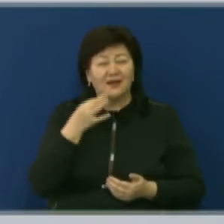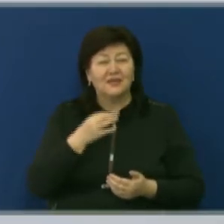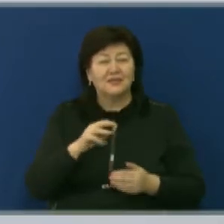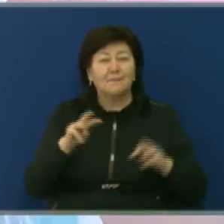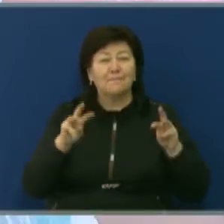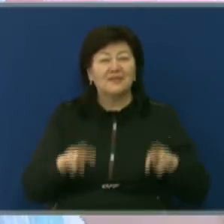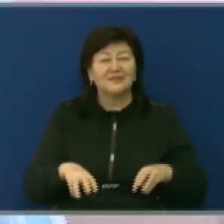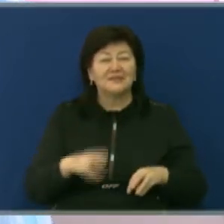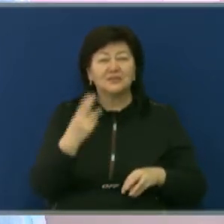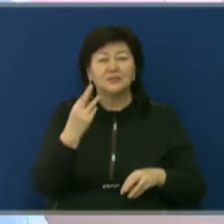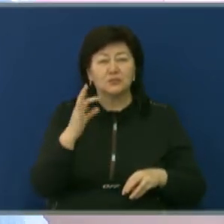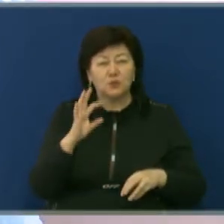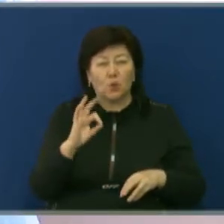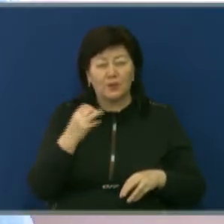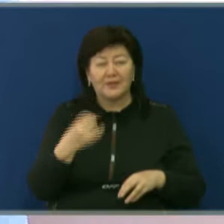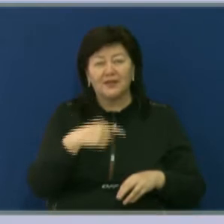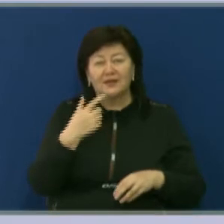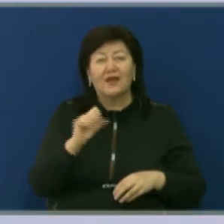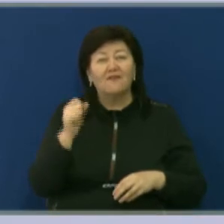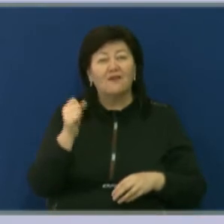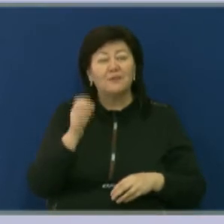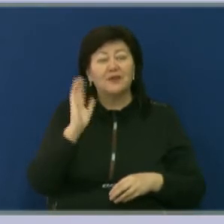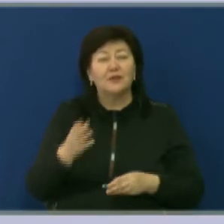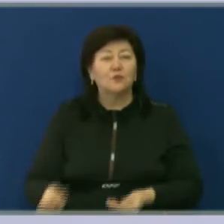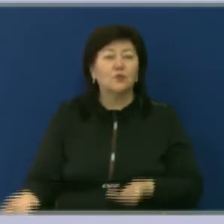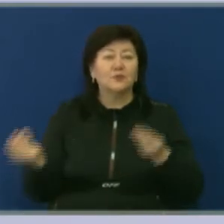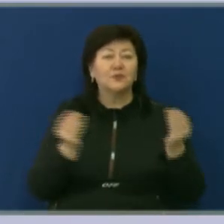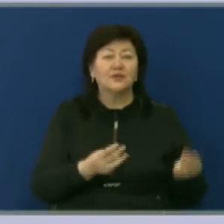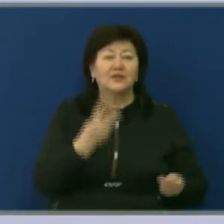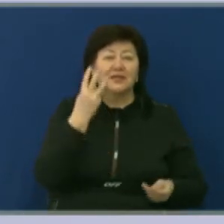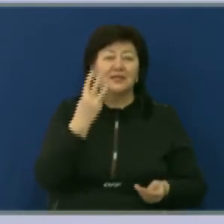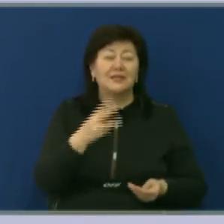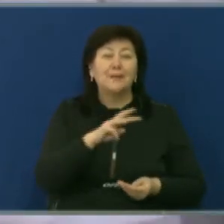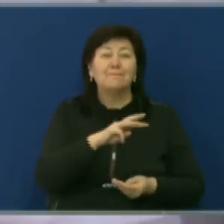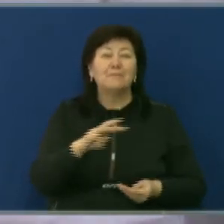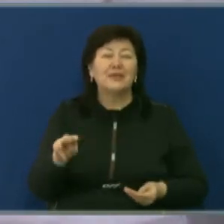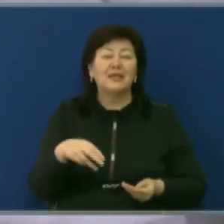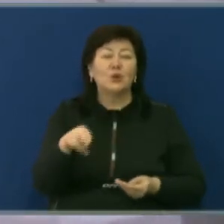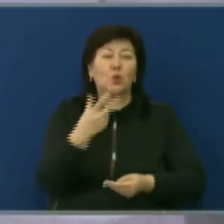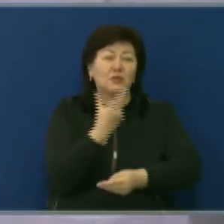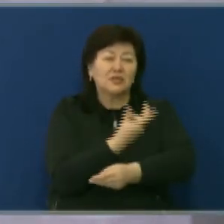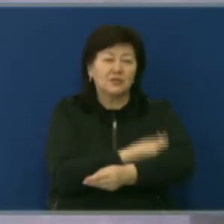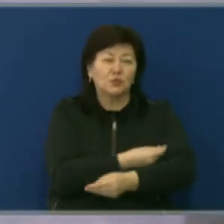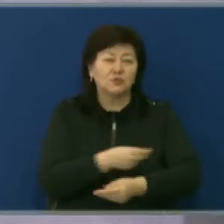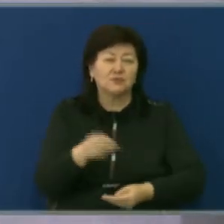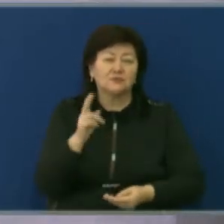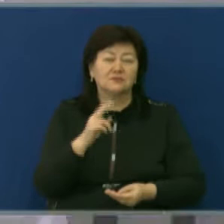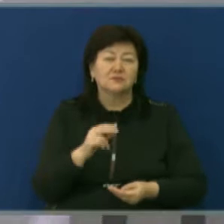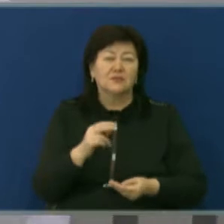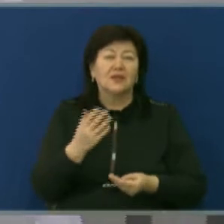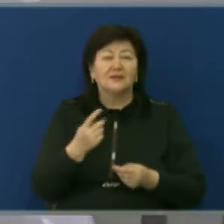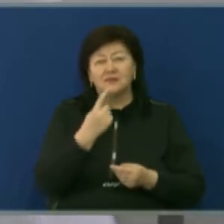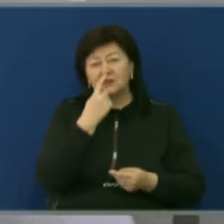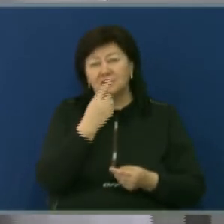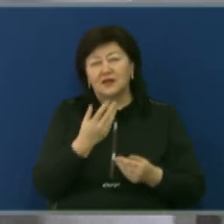здравоохранения Алексей Цой сообщил, что в апреле в страну будет поставлено 3 миллиона доз вакцины против коронавирусной инфекции. Недавно